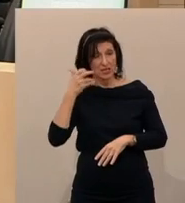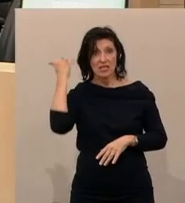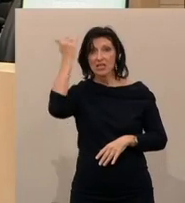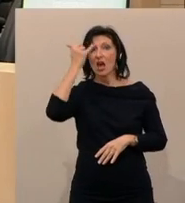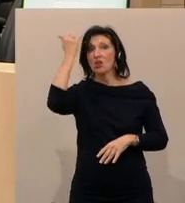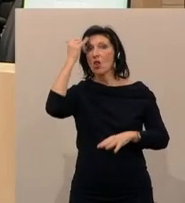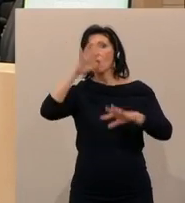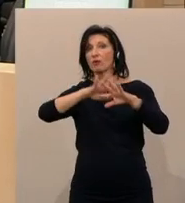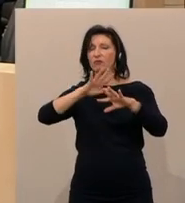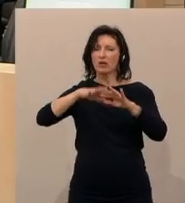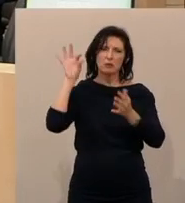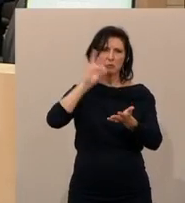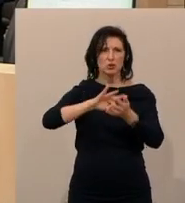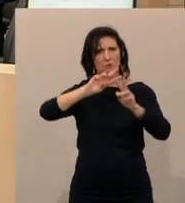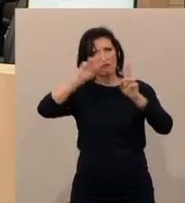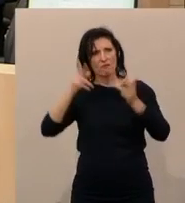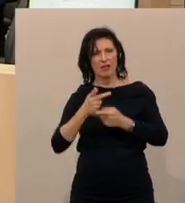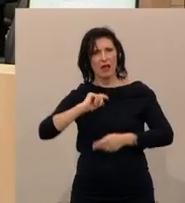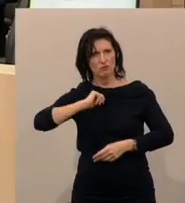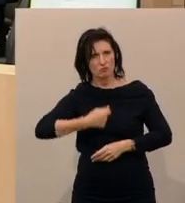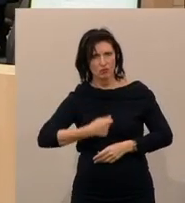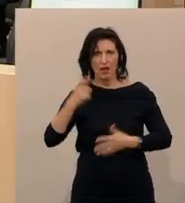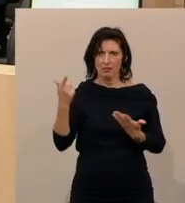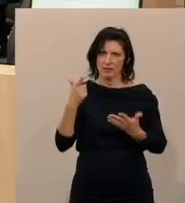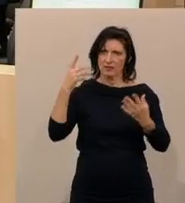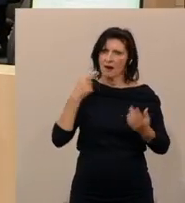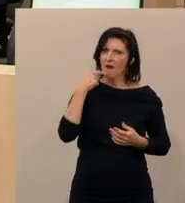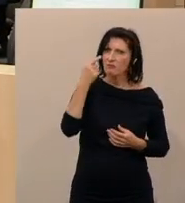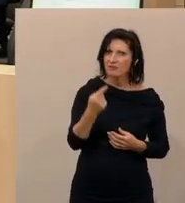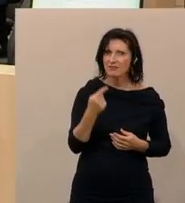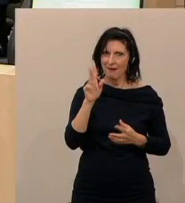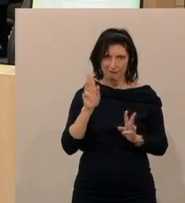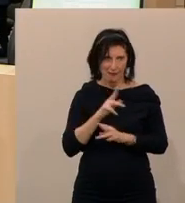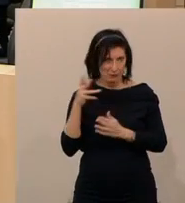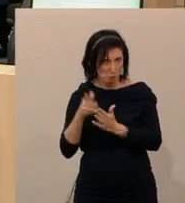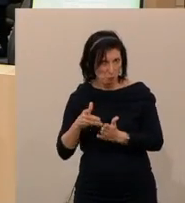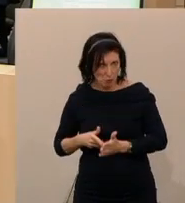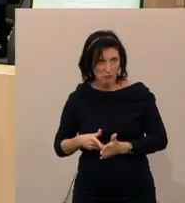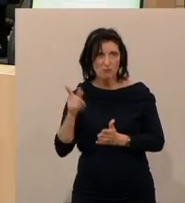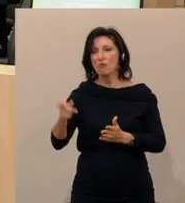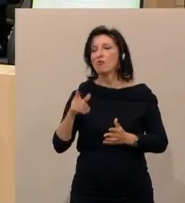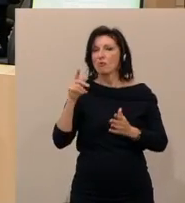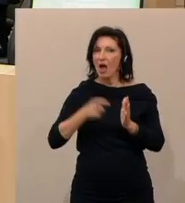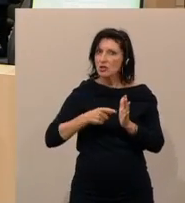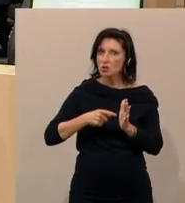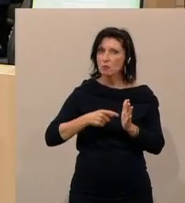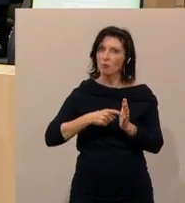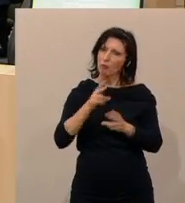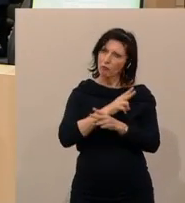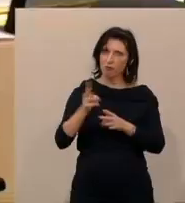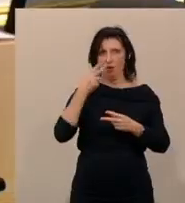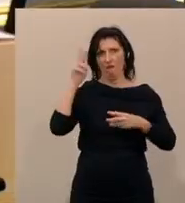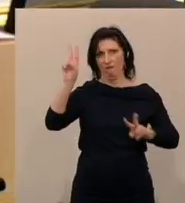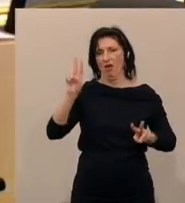Filter einer bestimmten Weltanschauung gesehen, die auf nicht überprüfbaren Aussagen beruht und unter Anspruch auf absolute Wahrheit behauptet